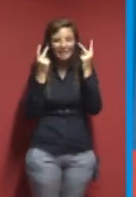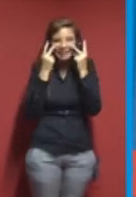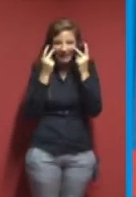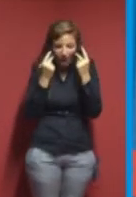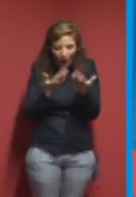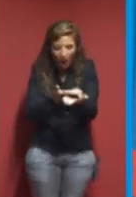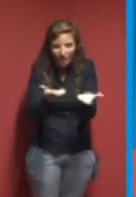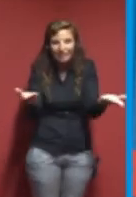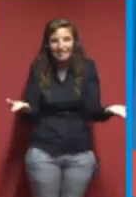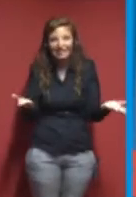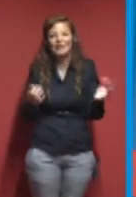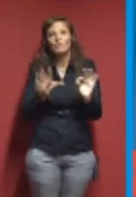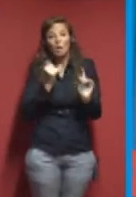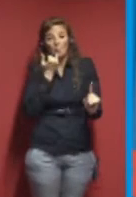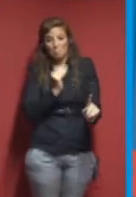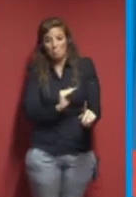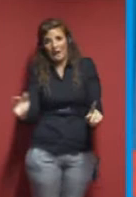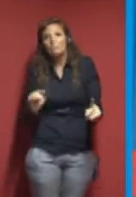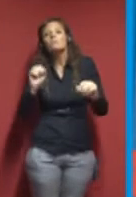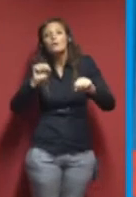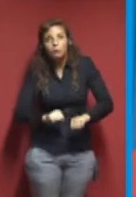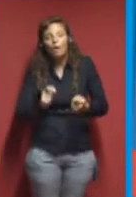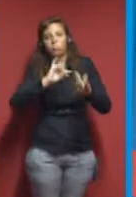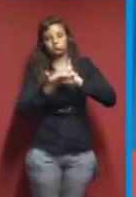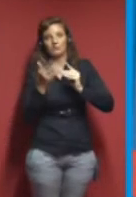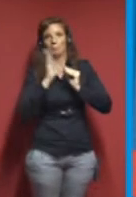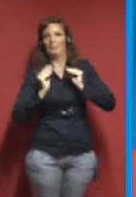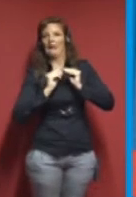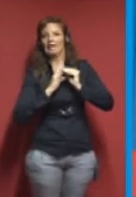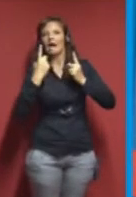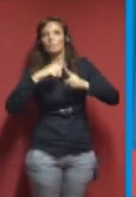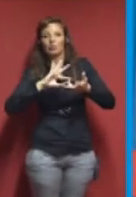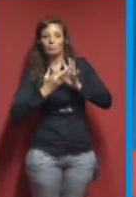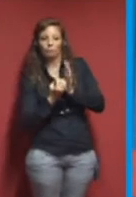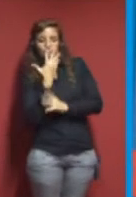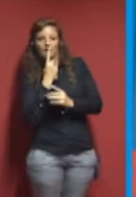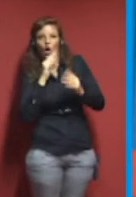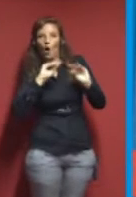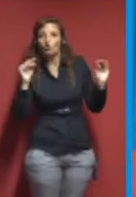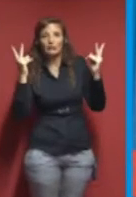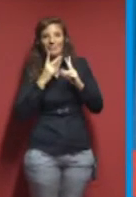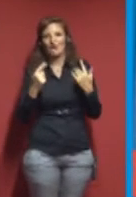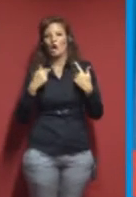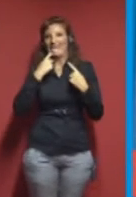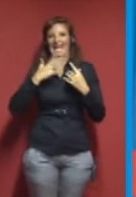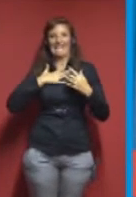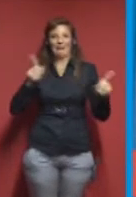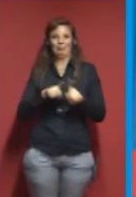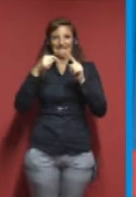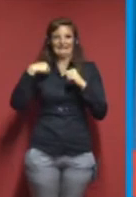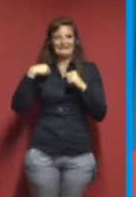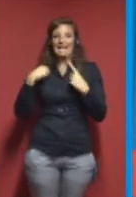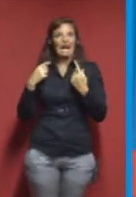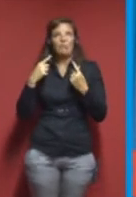bambini possono veramente diventare del maker per creare delle cose che la mia generazione non ha potuto fare né